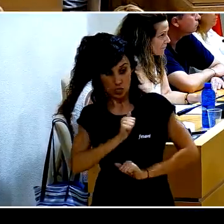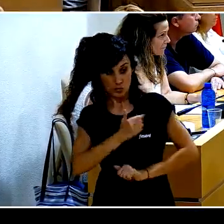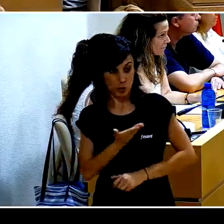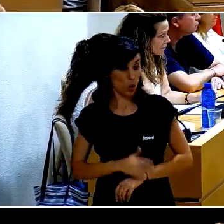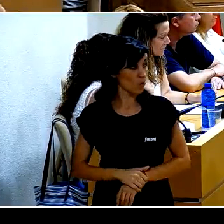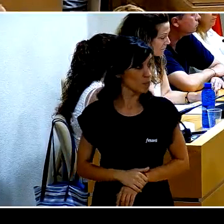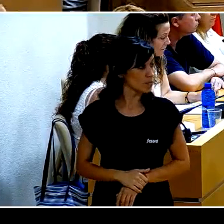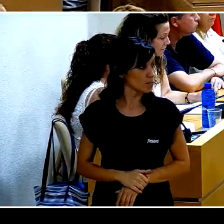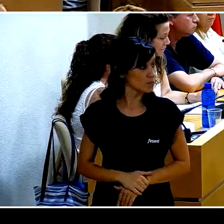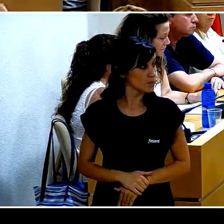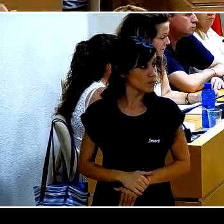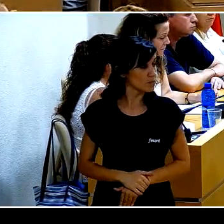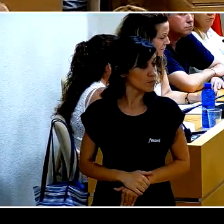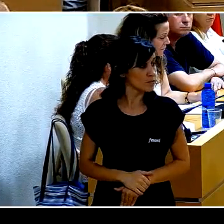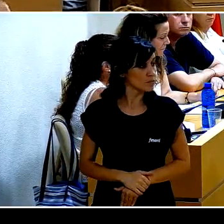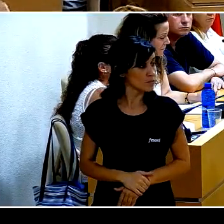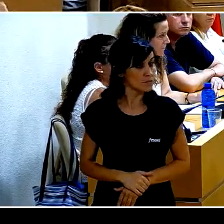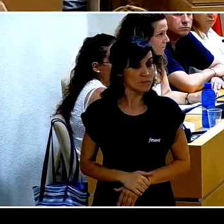Alberto Torralba, que podeu?